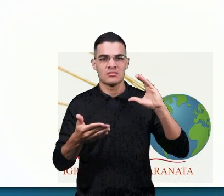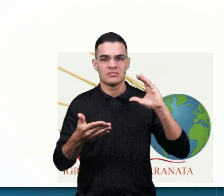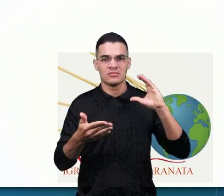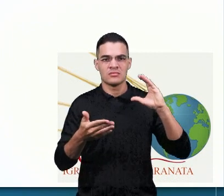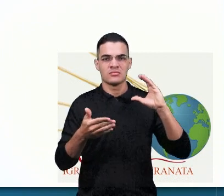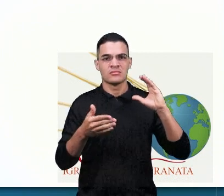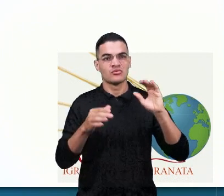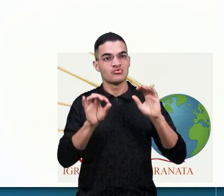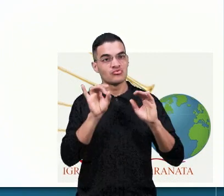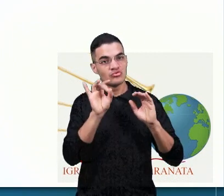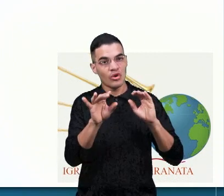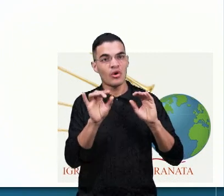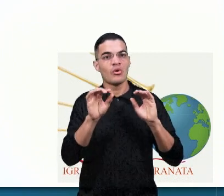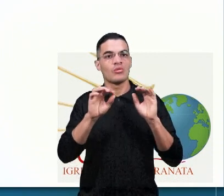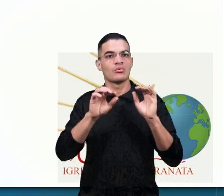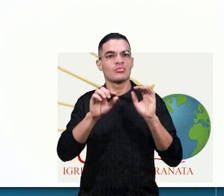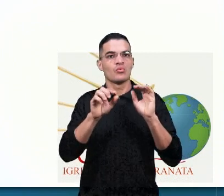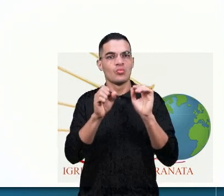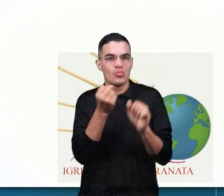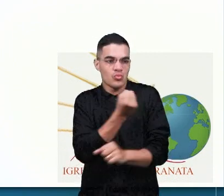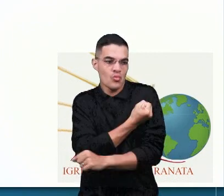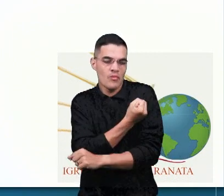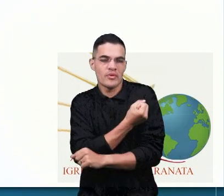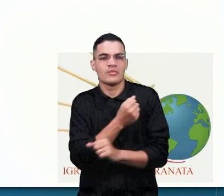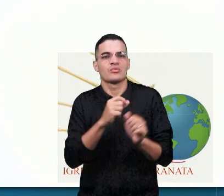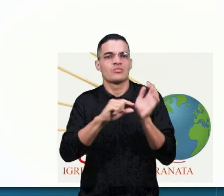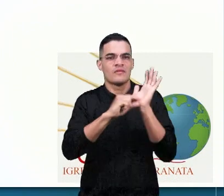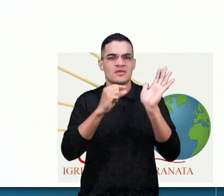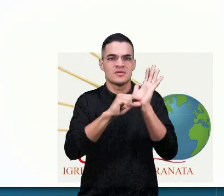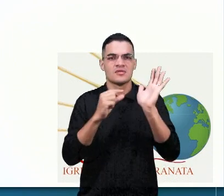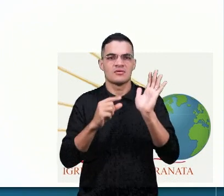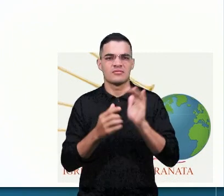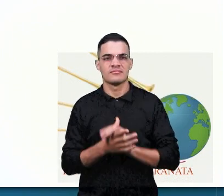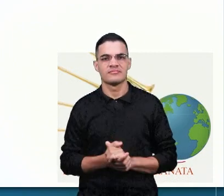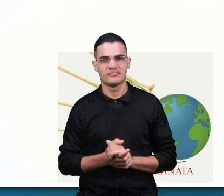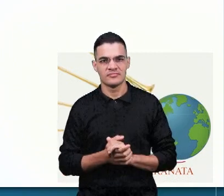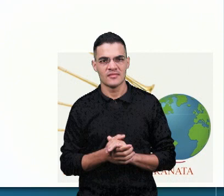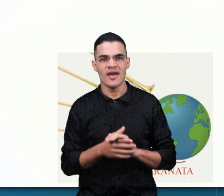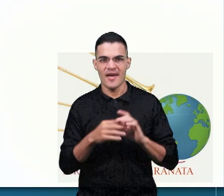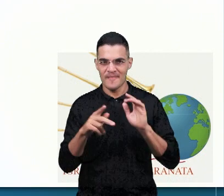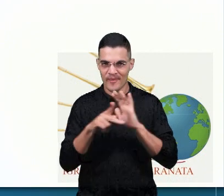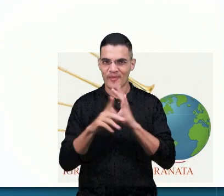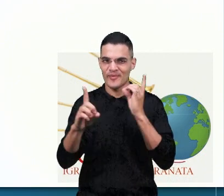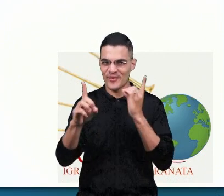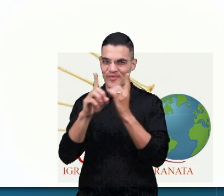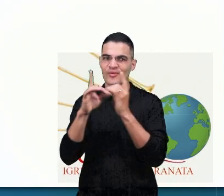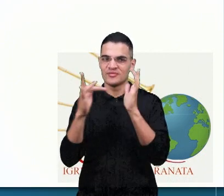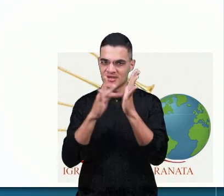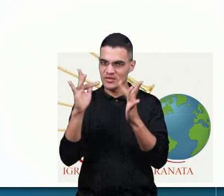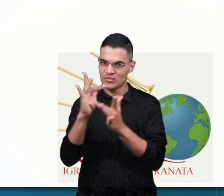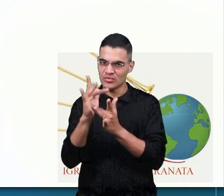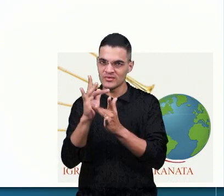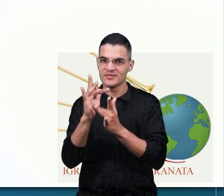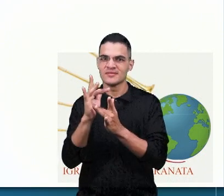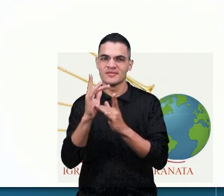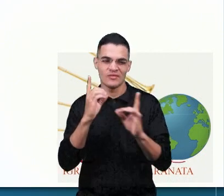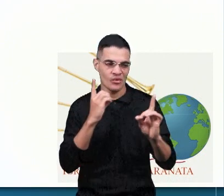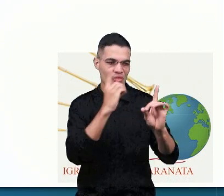les nombres des versets. Donc cette rencontre, c'est la rencontre de Jésus avec Zachée,